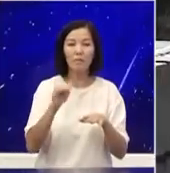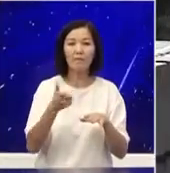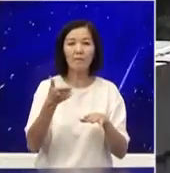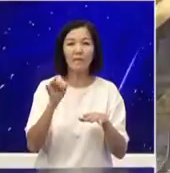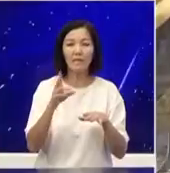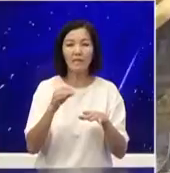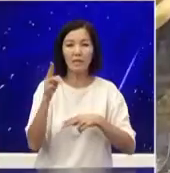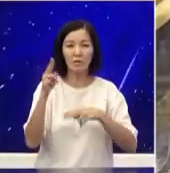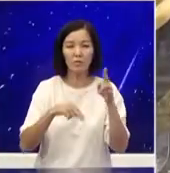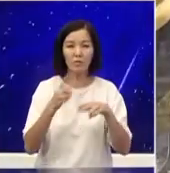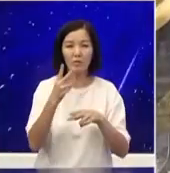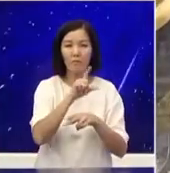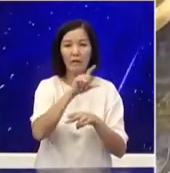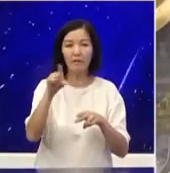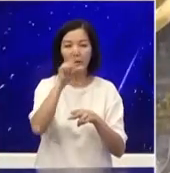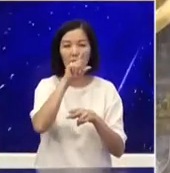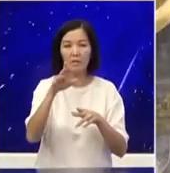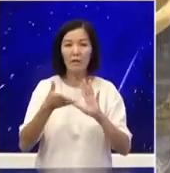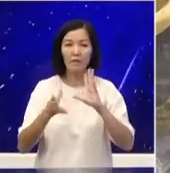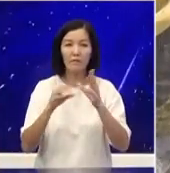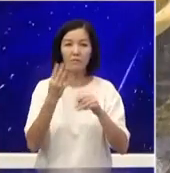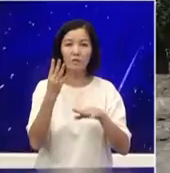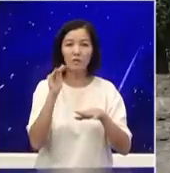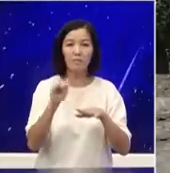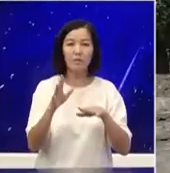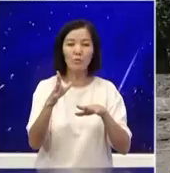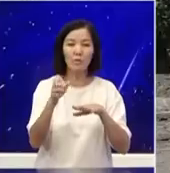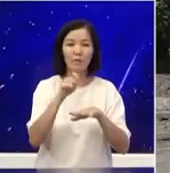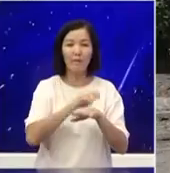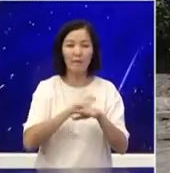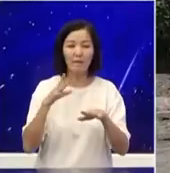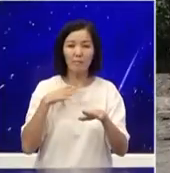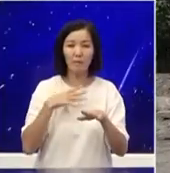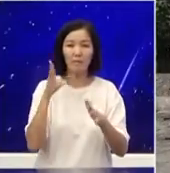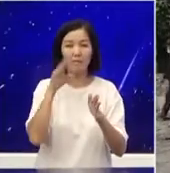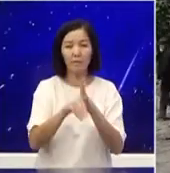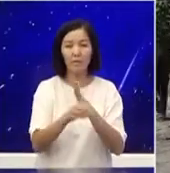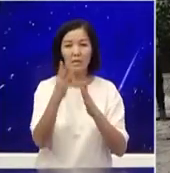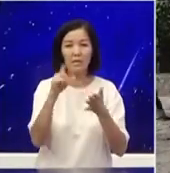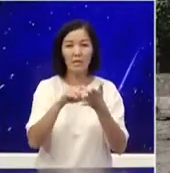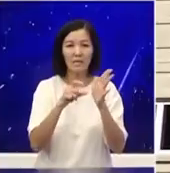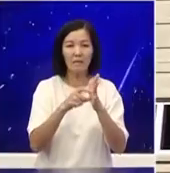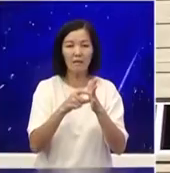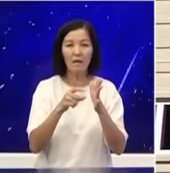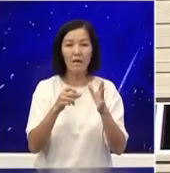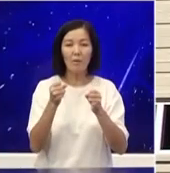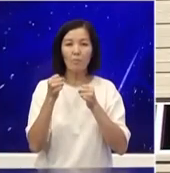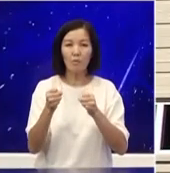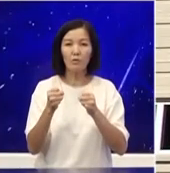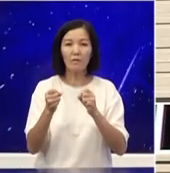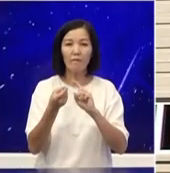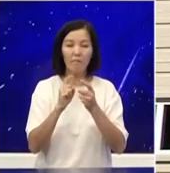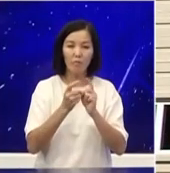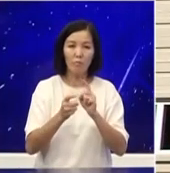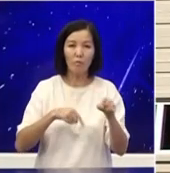гектаров. Строящийся 2-этажный объект площадью около 4500 квадратных метров вмещает в себя 3 зала для занятий боксом, футболом,